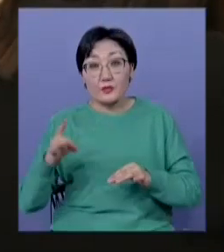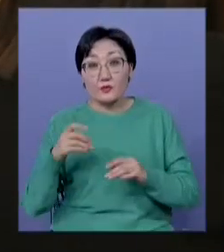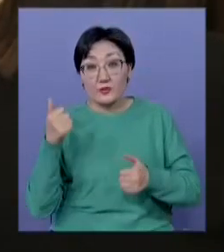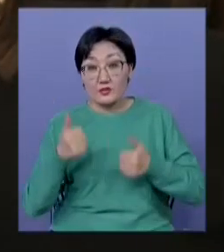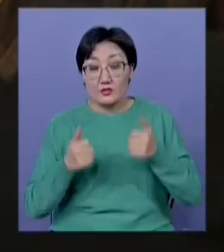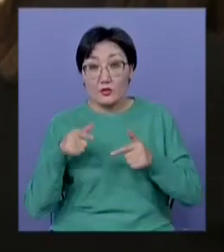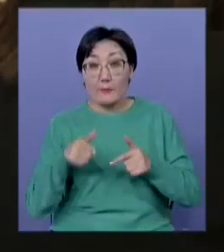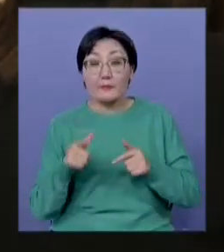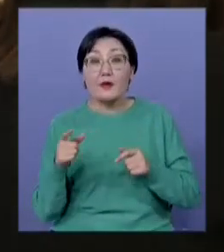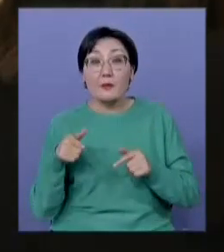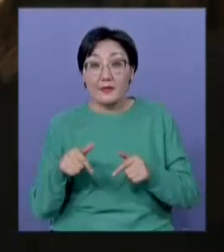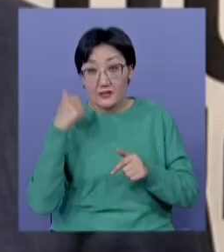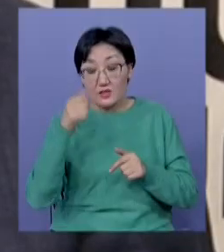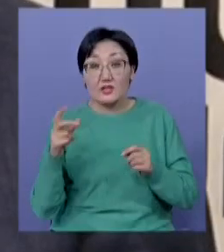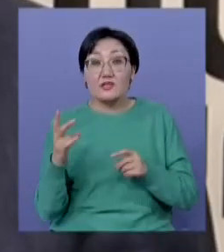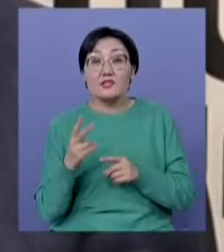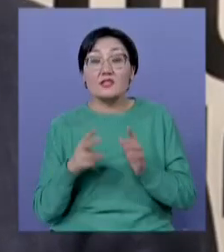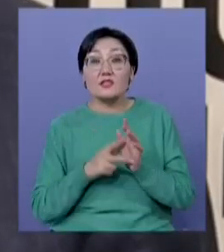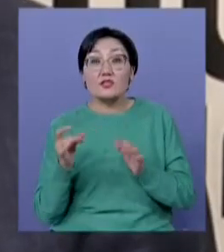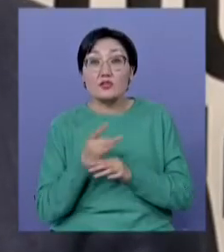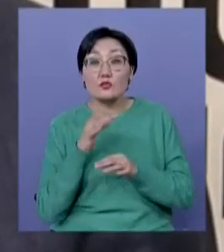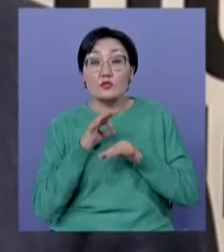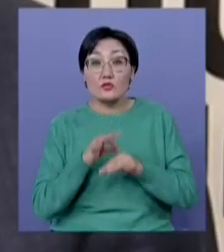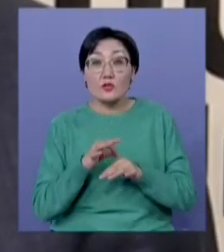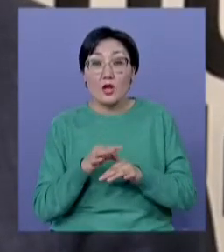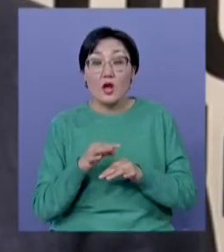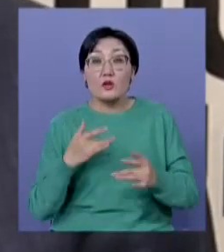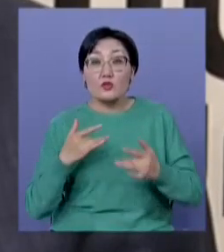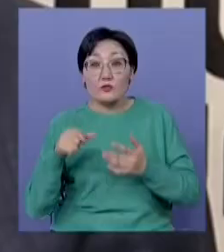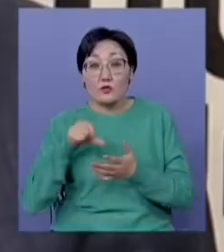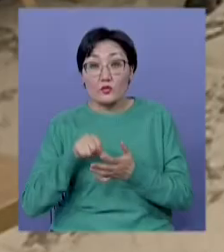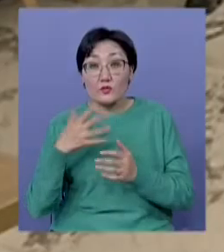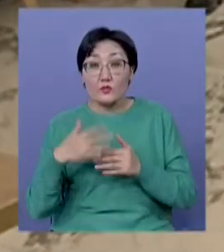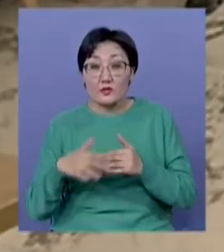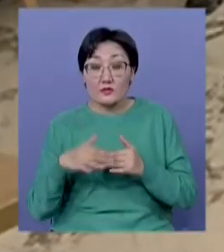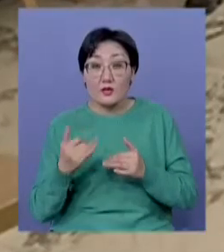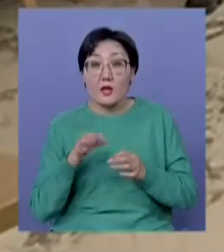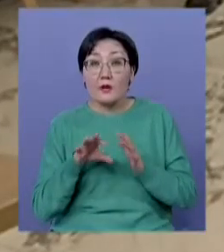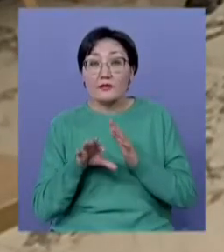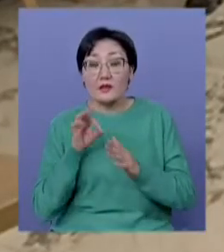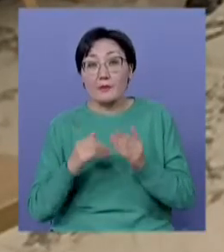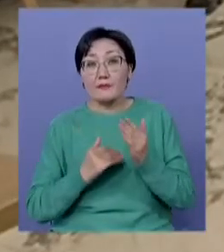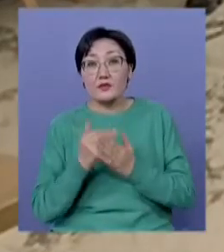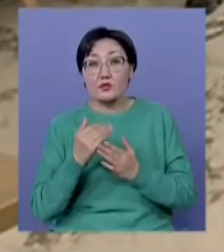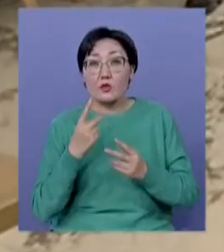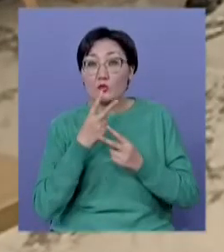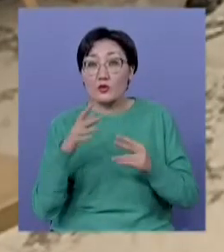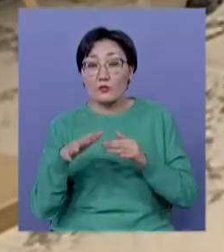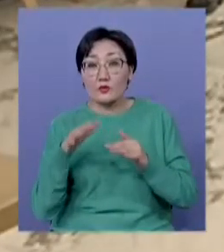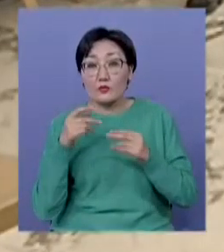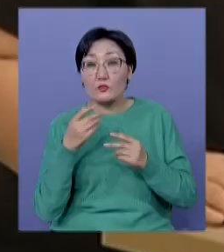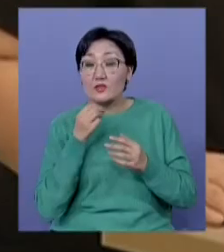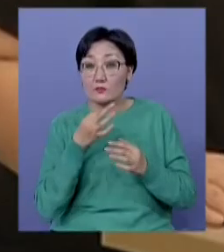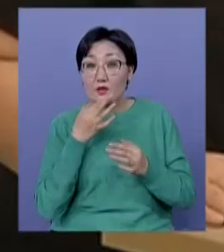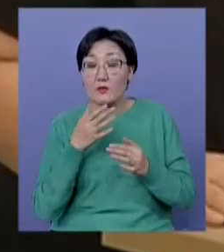байқау биыл 8-ші рет өткелі отыр. Музыкалық премияда шоу-бизнес өкілдерінің арасындағы талғамы биік, көрерменнің көңілінен шыққан